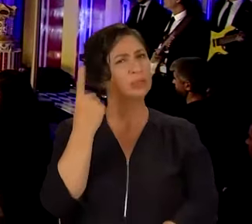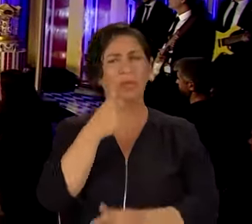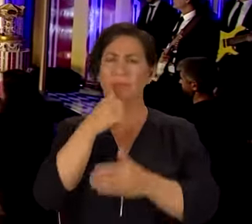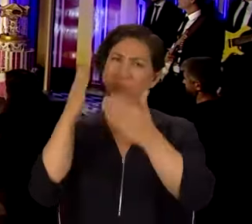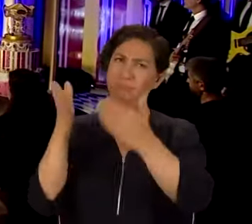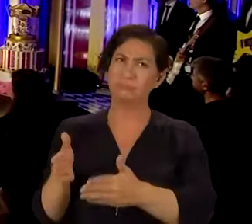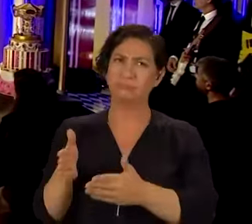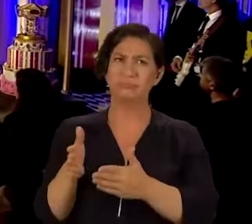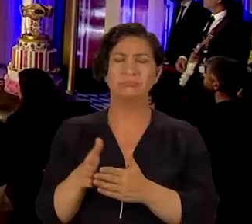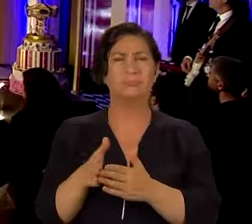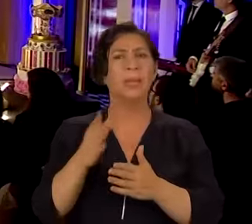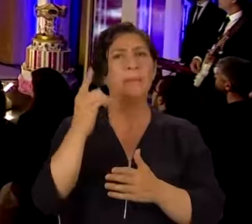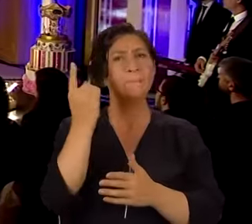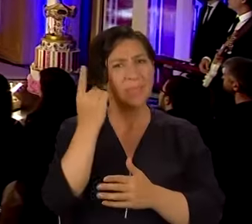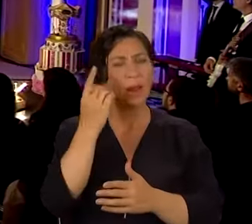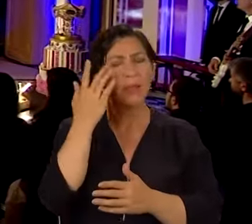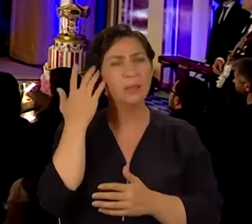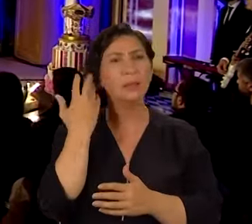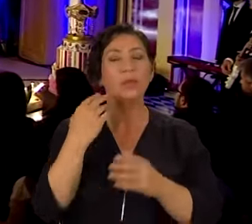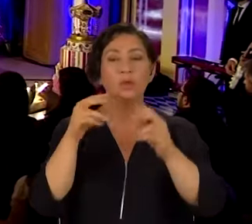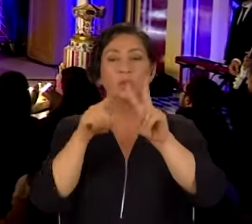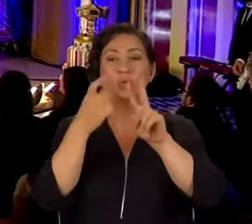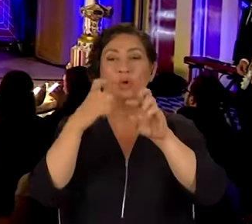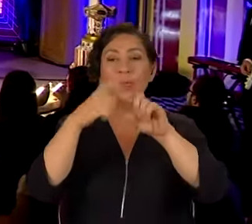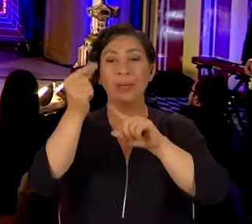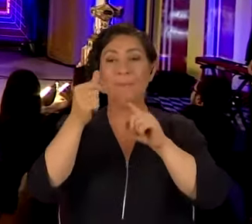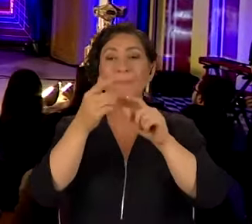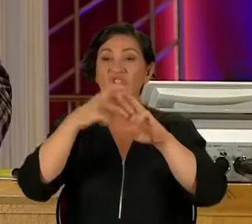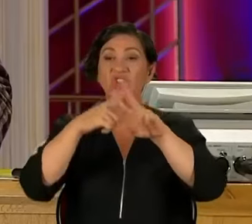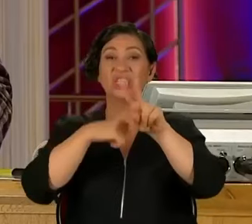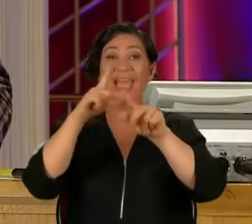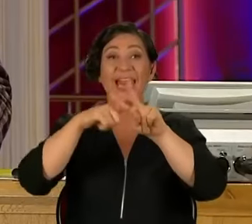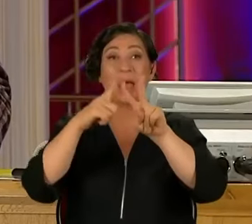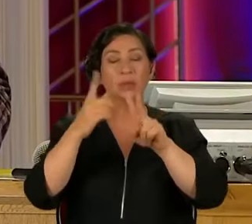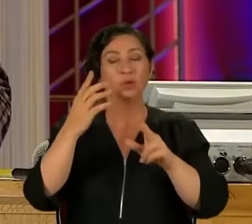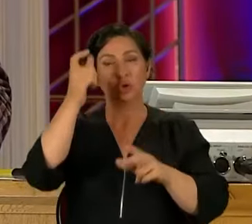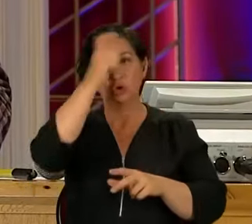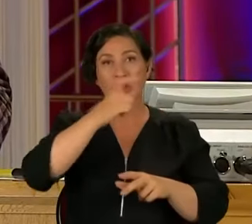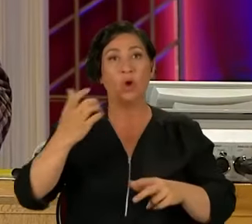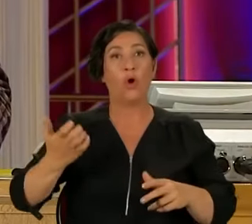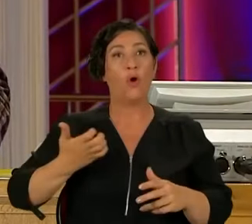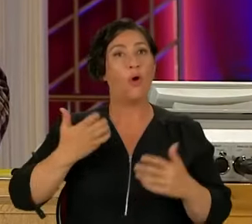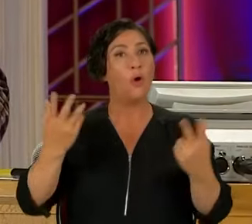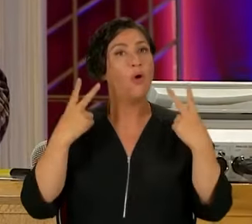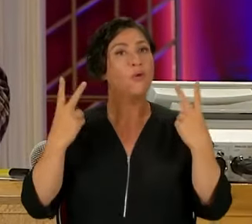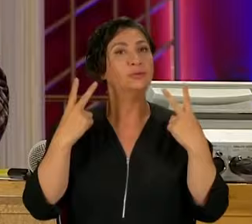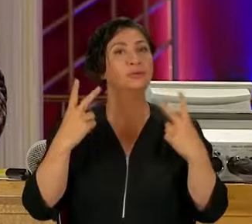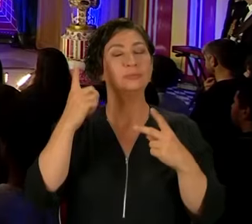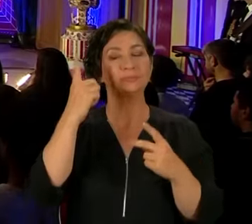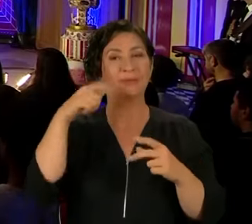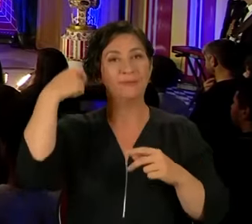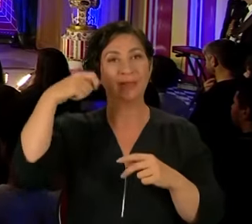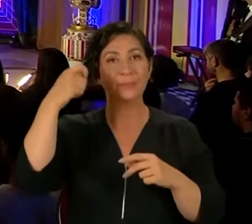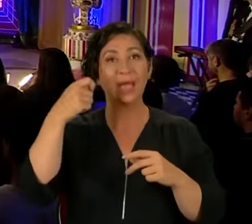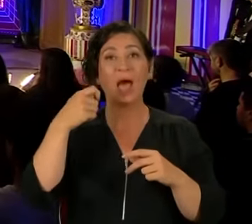adam. Bir kere Nuri Bilge Ceylan'ın Türkiye'nin övünç kaynağı bir